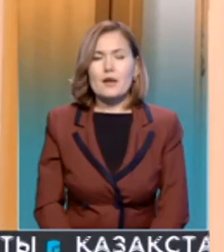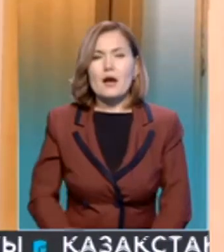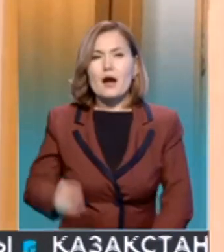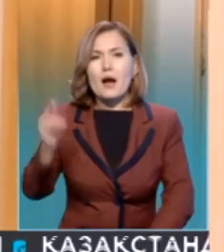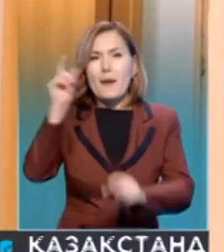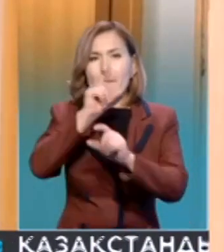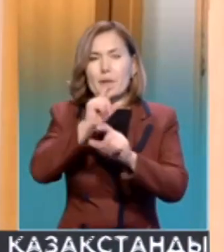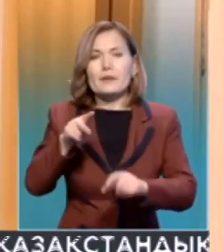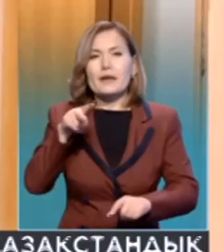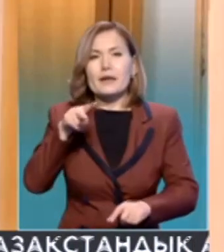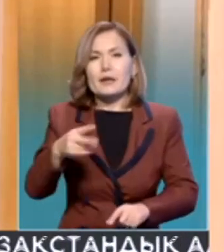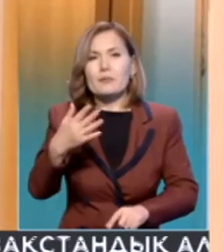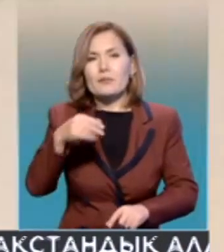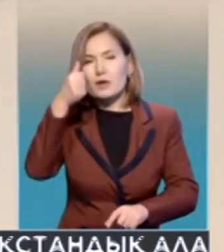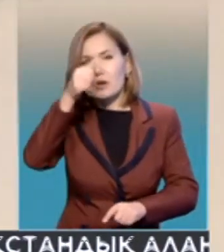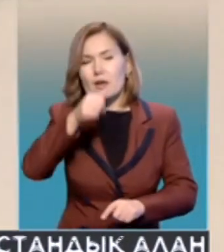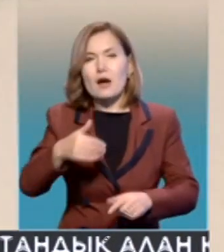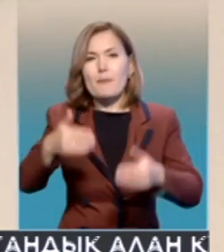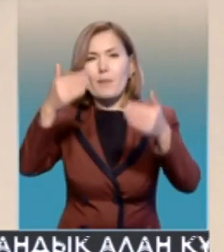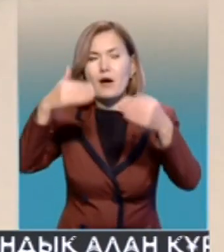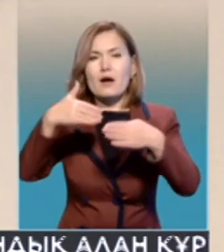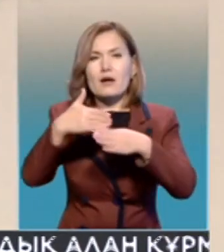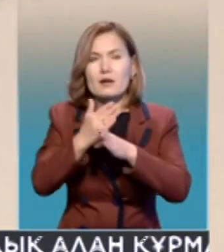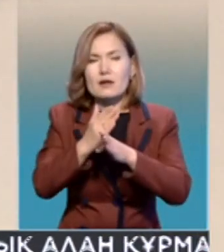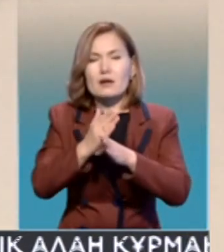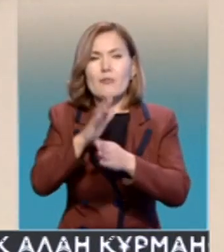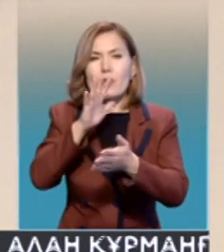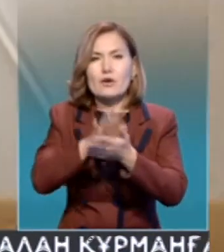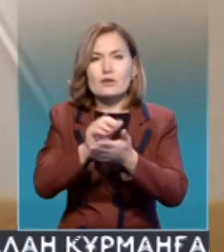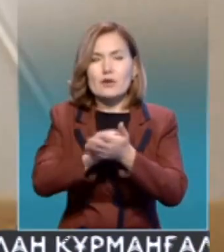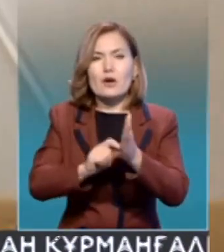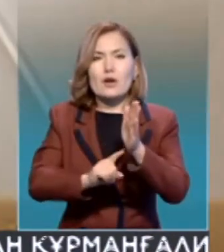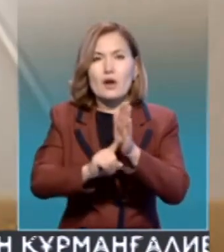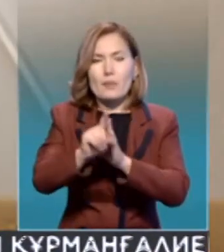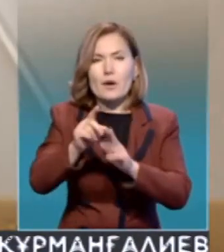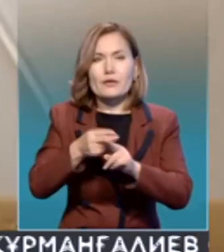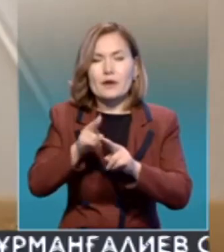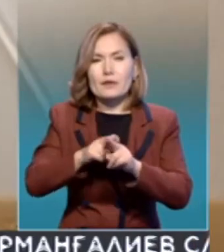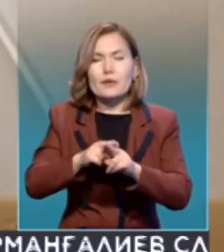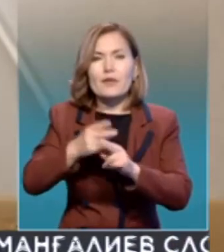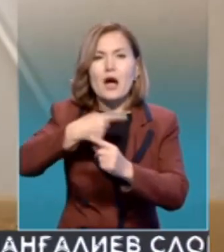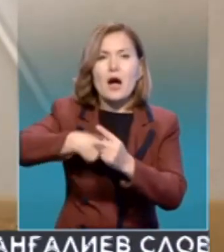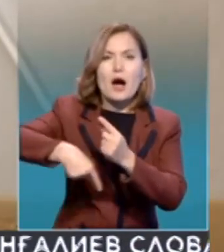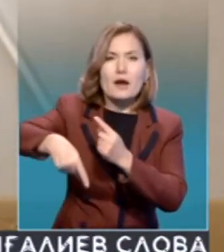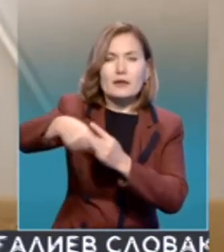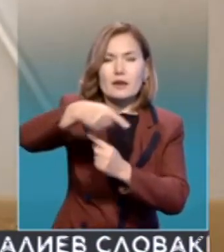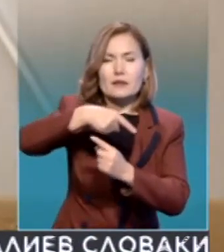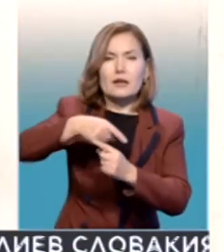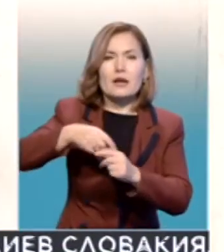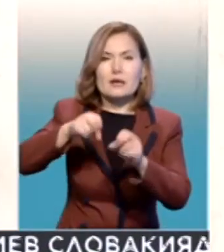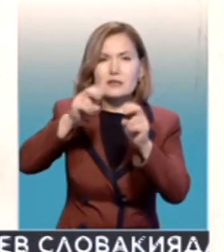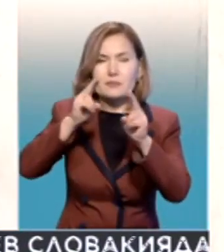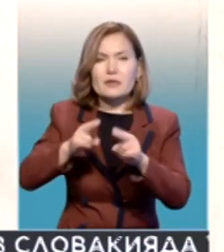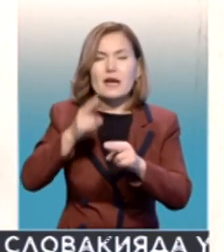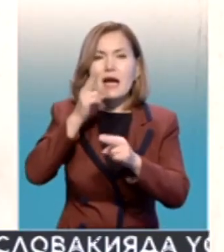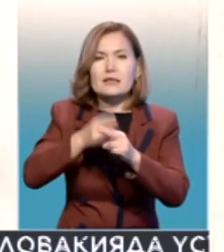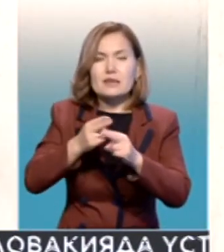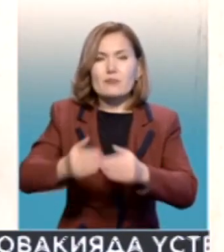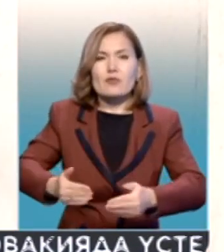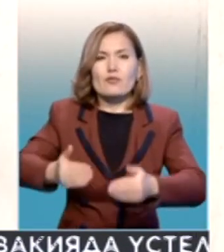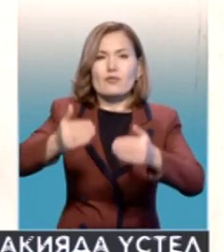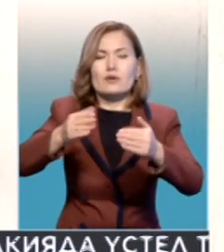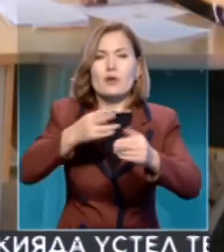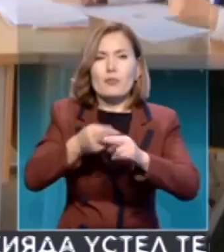Мектептің 2005 жылдан бастап қабырғасы қақырап, іргетасы сыр берген. Сол кезде қауіпсіздік үшін айналдыра темір құрсаулармен тартып қойыпты. Олар да түгел